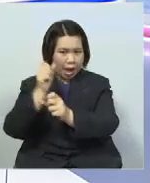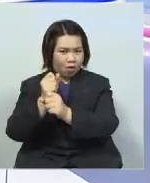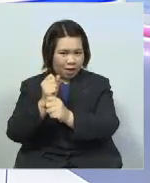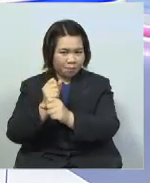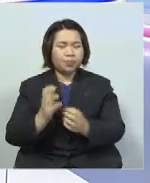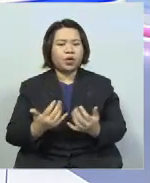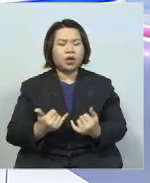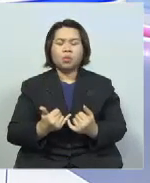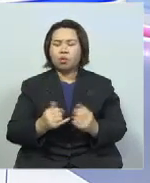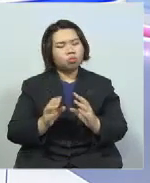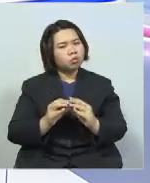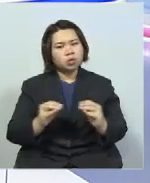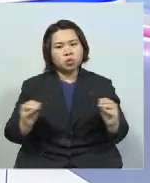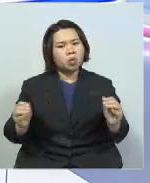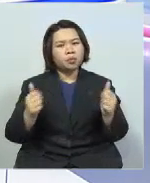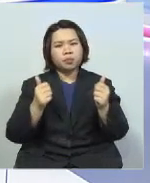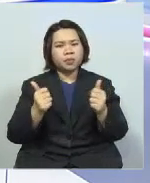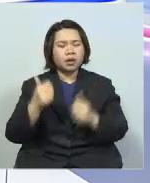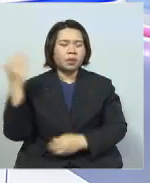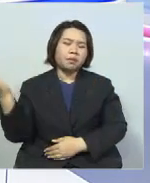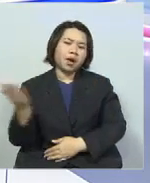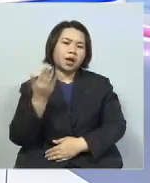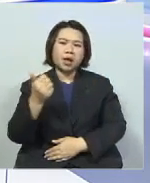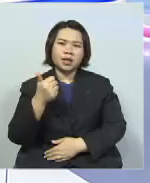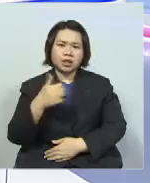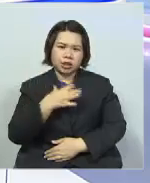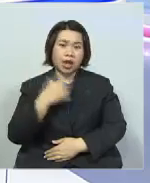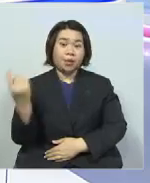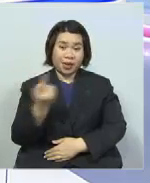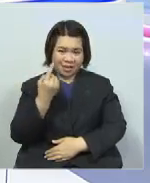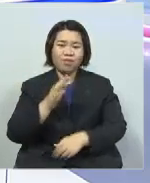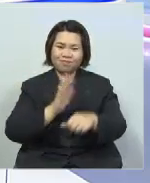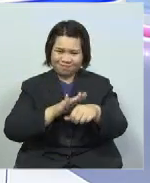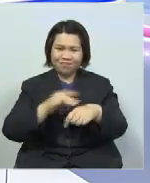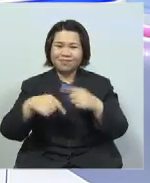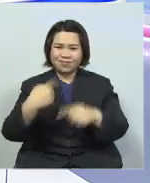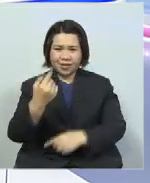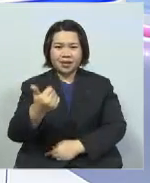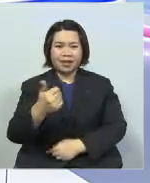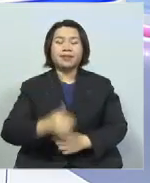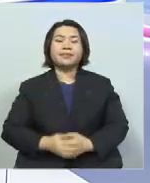นี้เรียกว่ากำลังสงบเลยอ่ะบรรยากาศก็เย็นน่าไปเที่ยวมากๆแนะนำกันให้ไปท่องเที่ยวกันได้